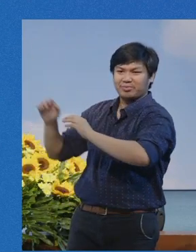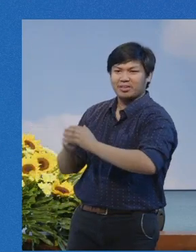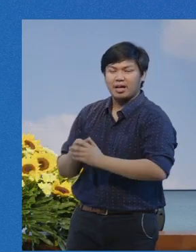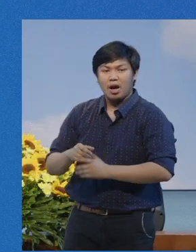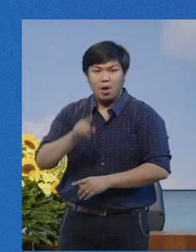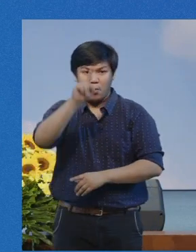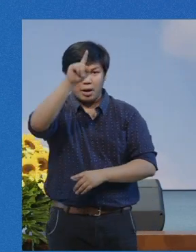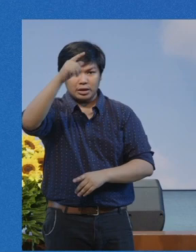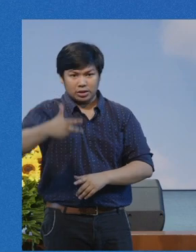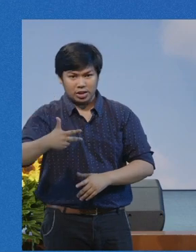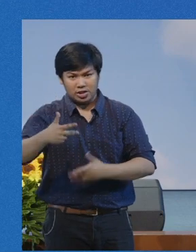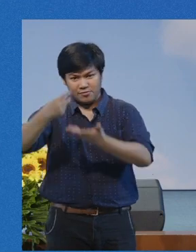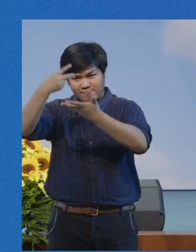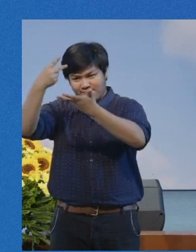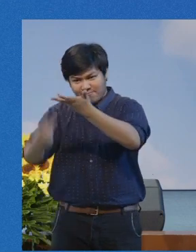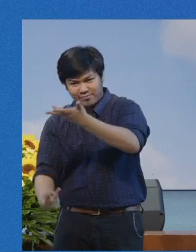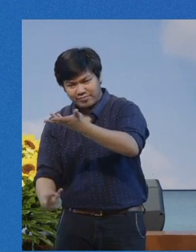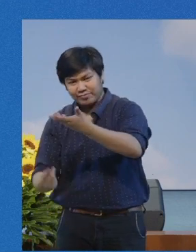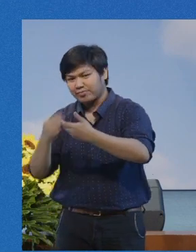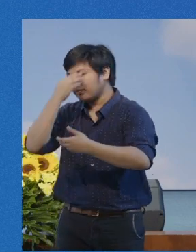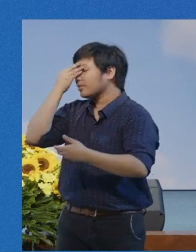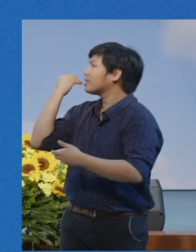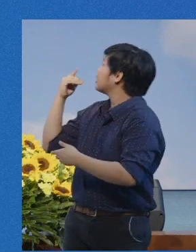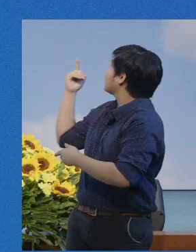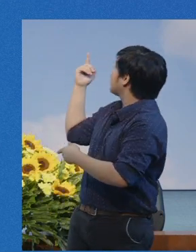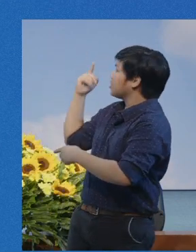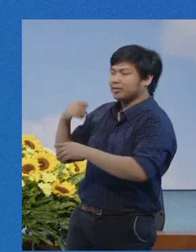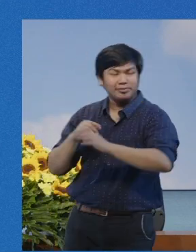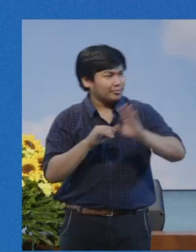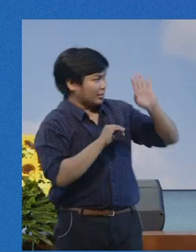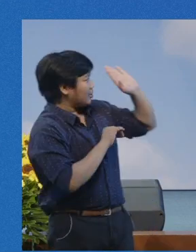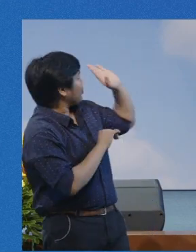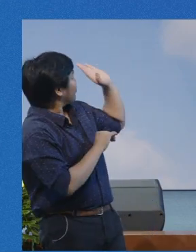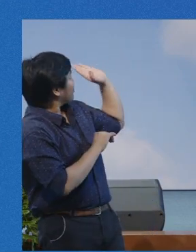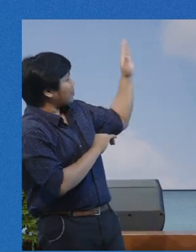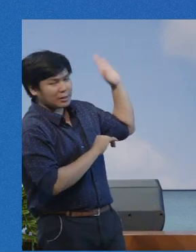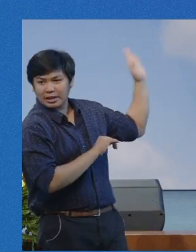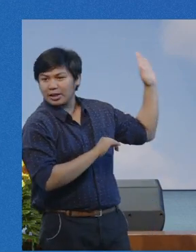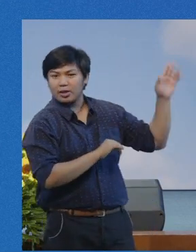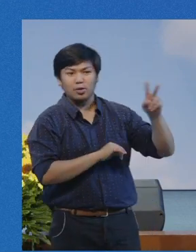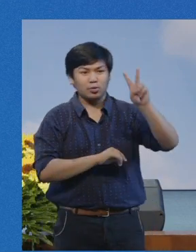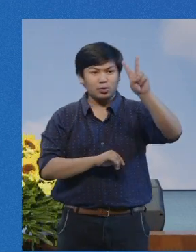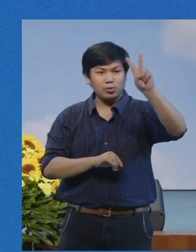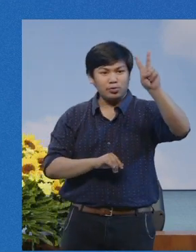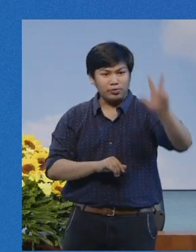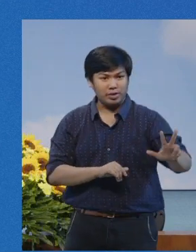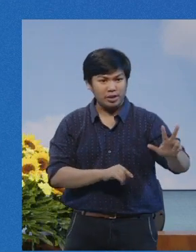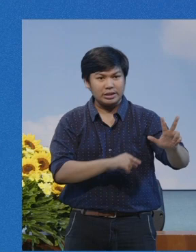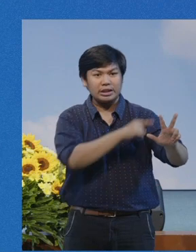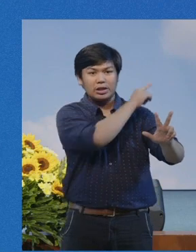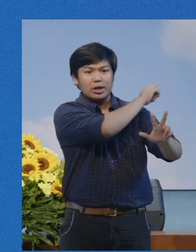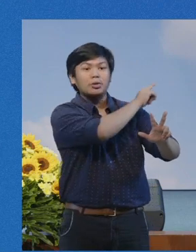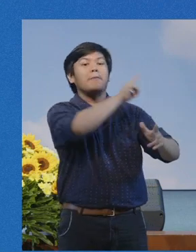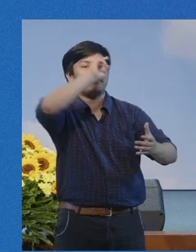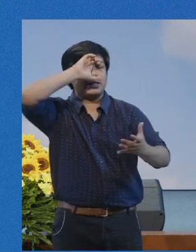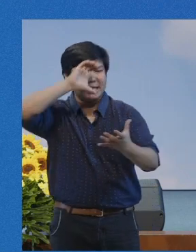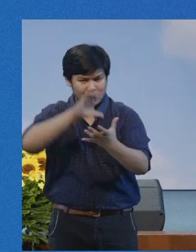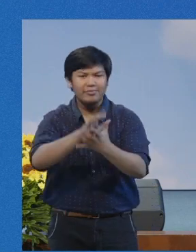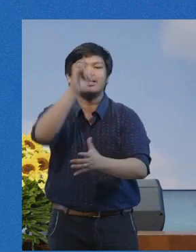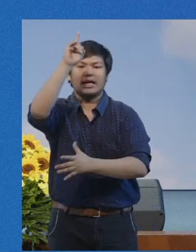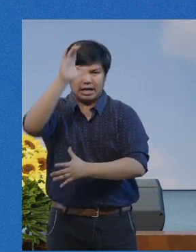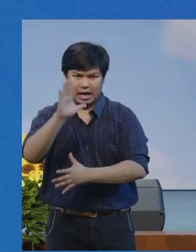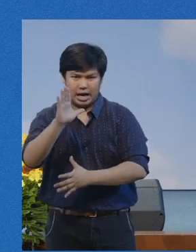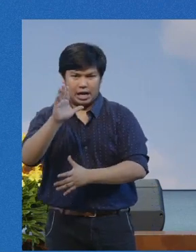Tapos, merong unfallen angels, yung mga hindi naghimagsik sa Panginoon. Sa ilalim ng mga fallen angels, merong